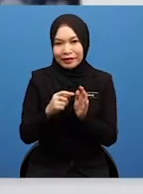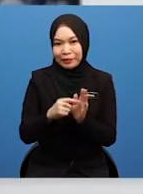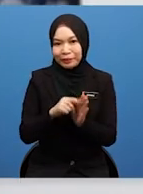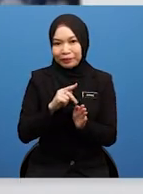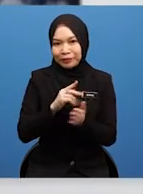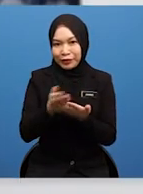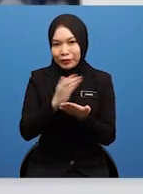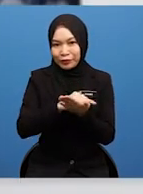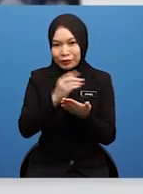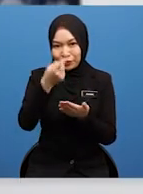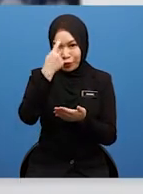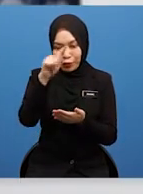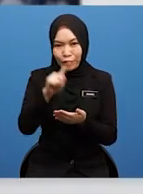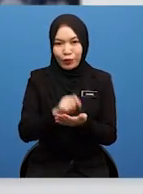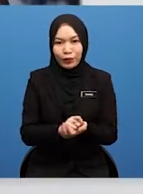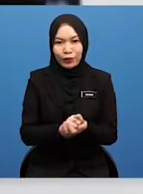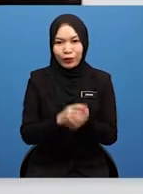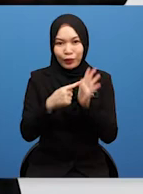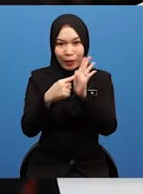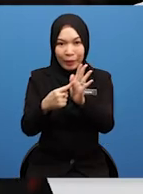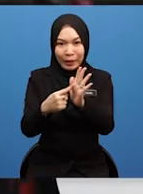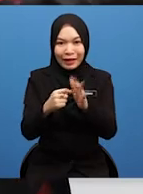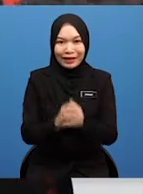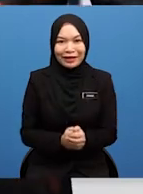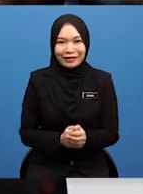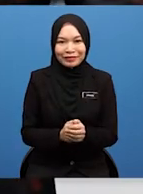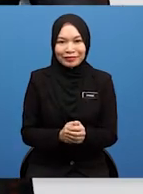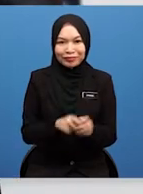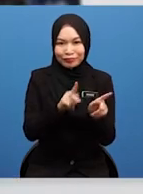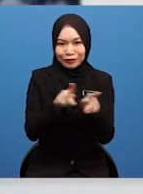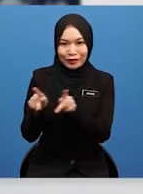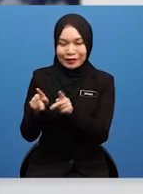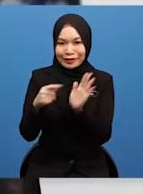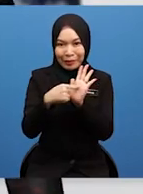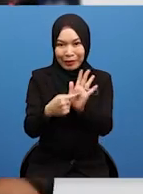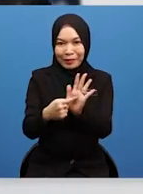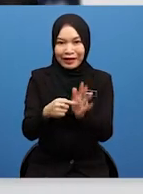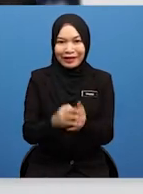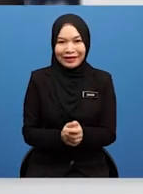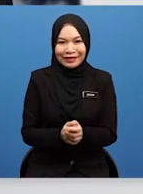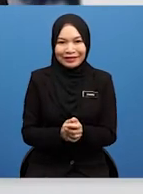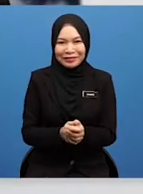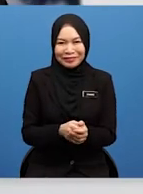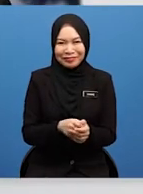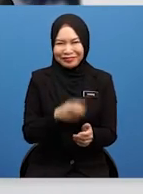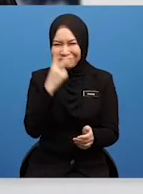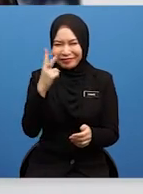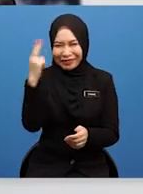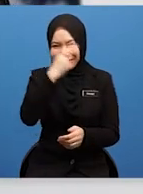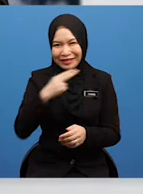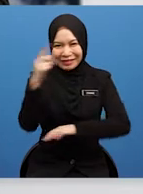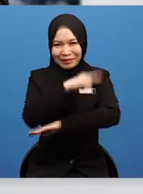Apa kabar juga Arif sehat alhamdulillah Khan sang mesti latihat dampak kaca bergaya hari ini Gan hahaha memang berseri-seri